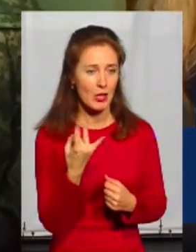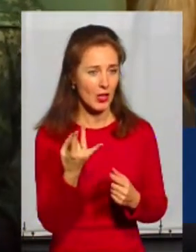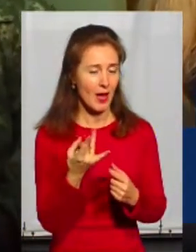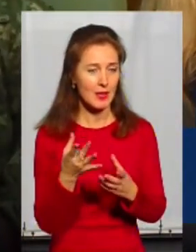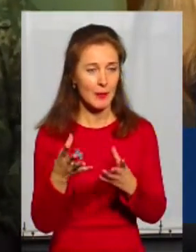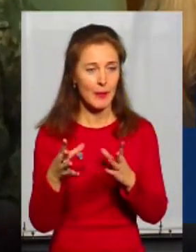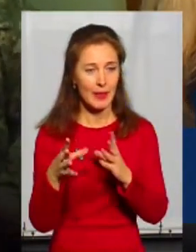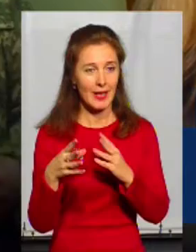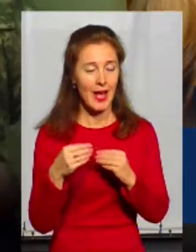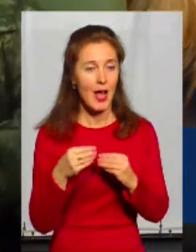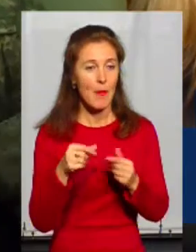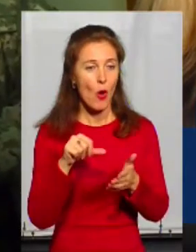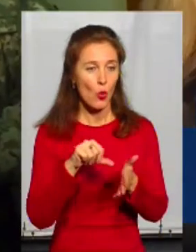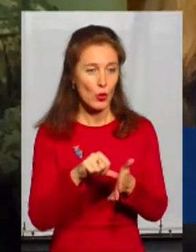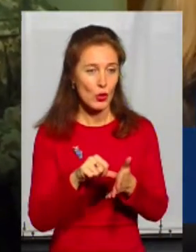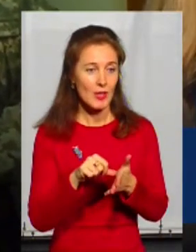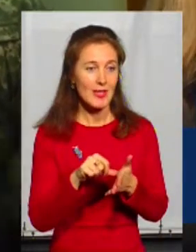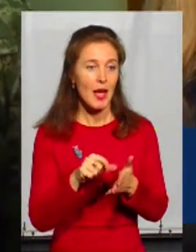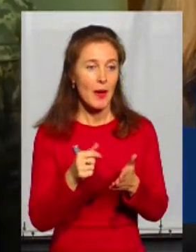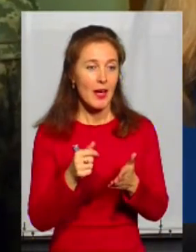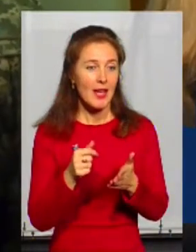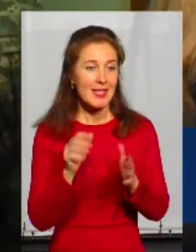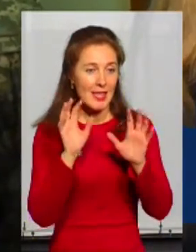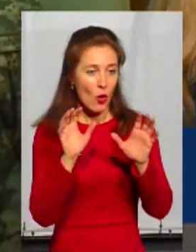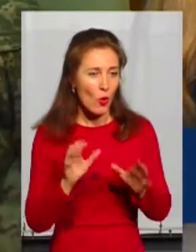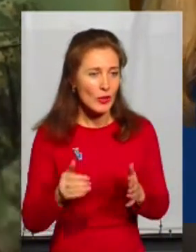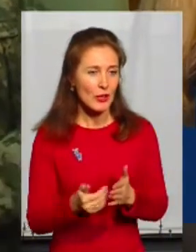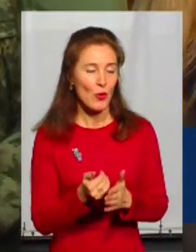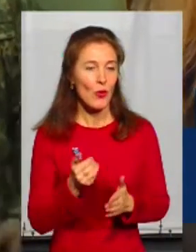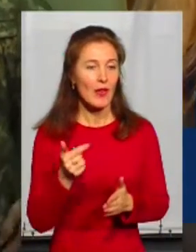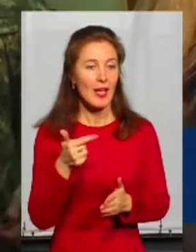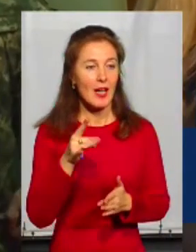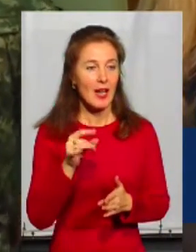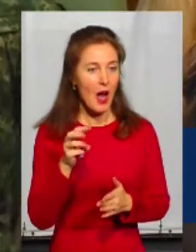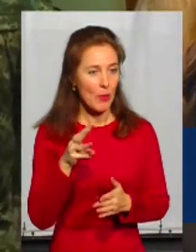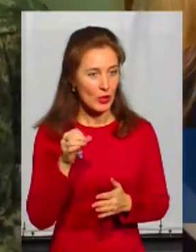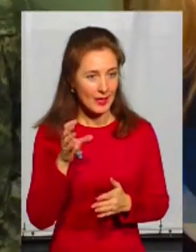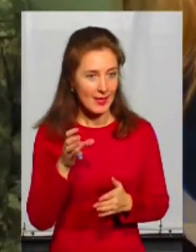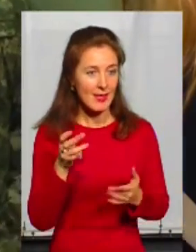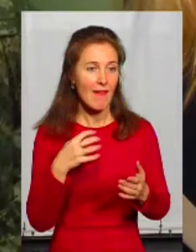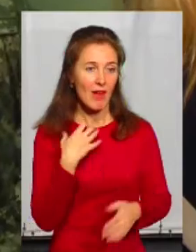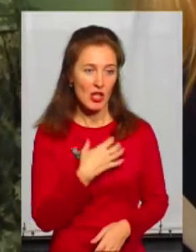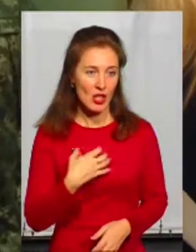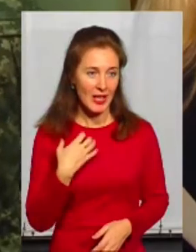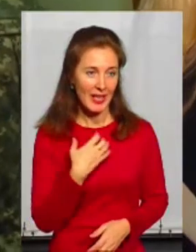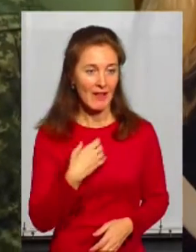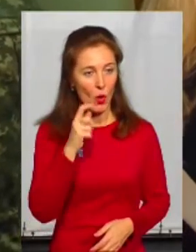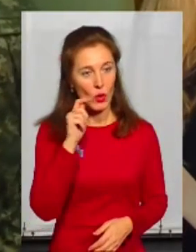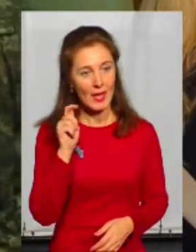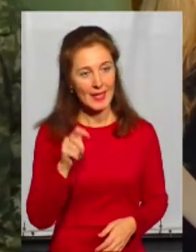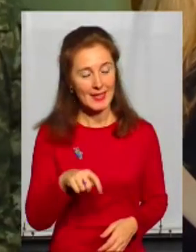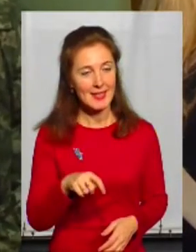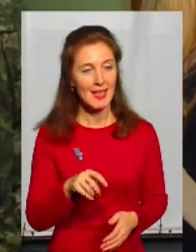щодня ми керуємося більше законами, нормативними актами, але грамотність, вона теж важлива, важлива свідомість українська,